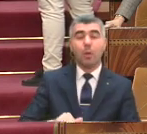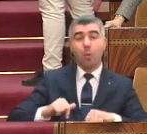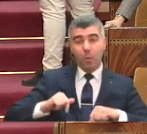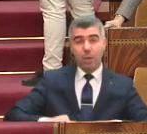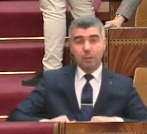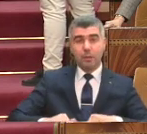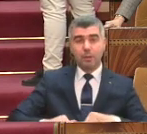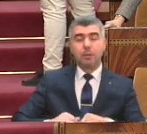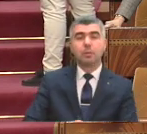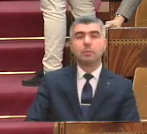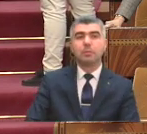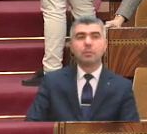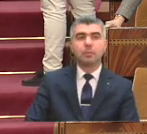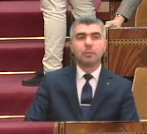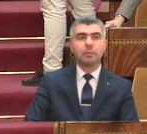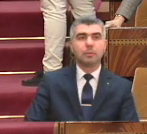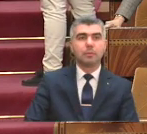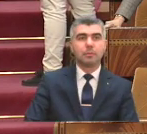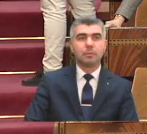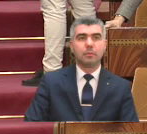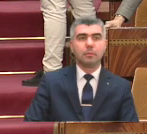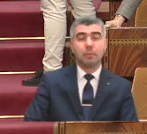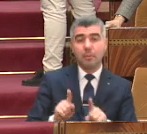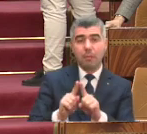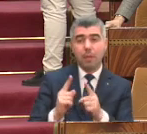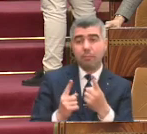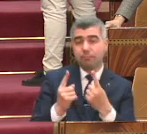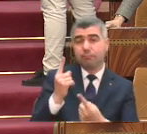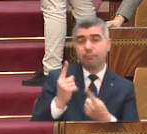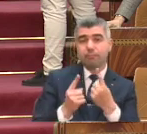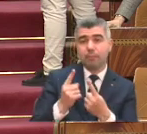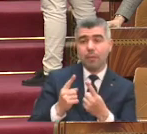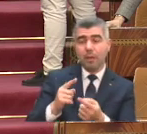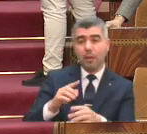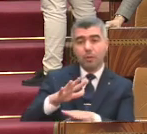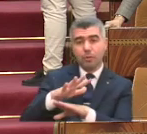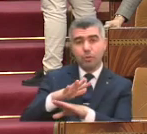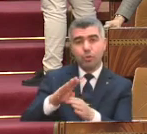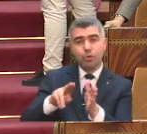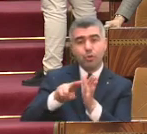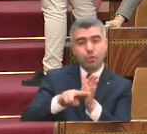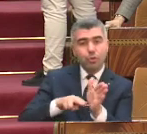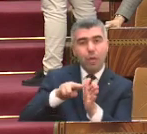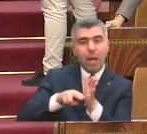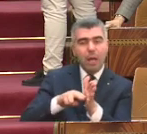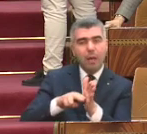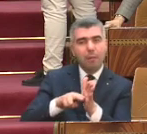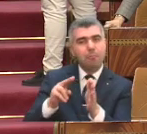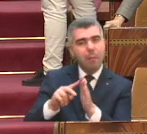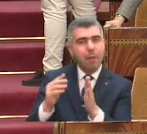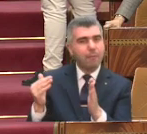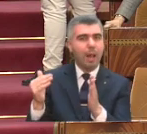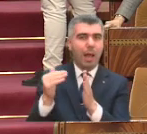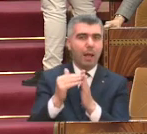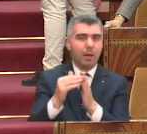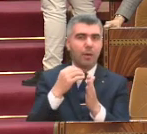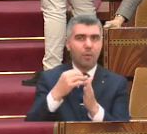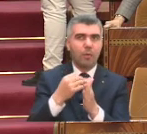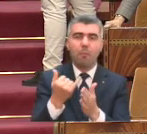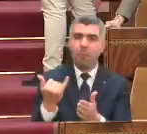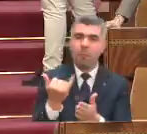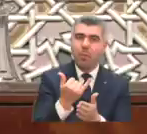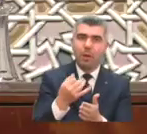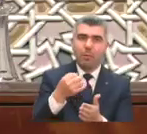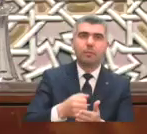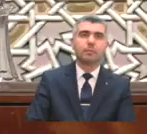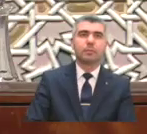كنتمنوا انه هذا التمييز بين الاقاليم والجهات يلقى النهايه ديالو وطالبي العلاج.